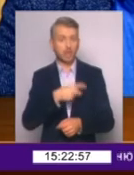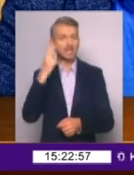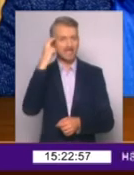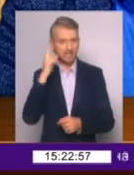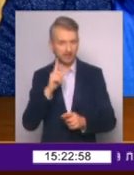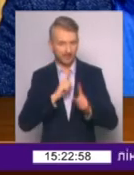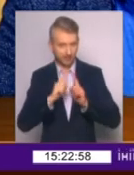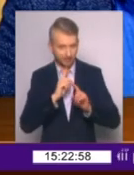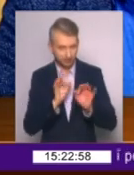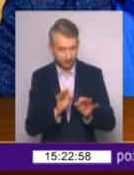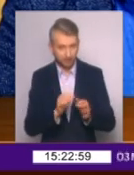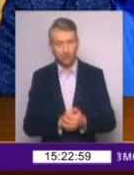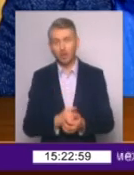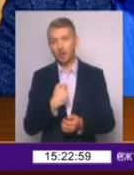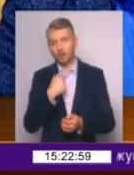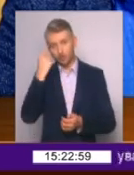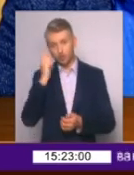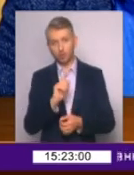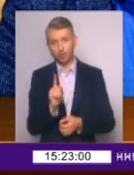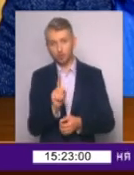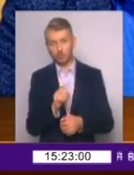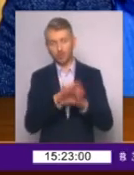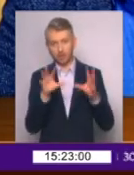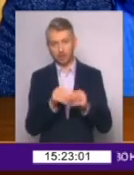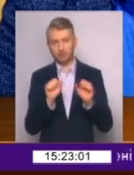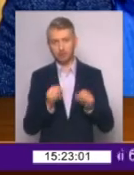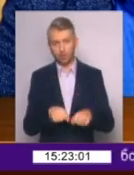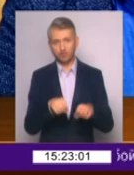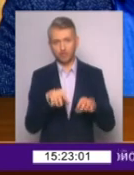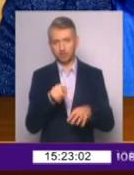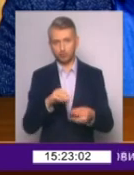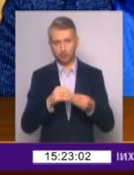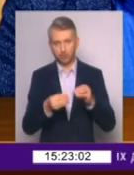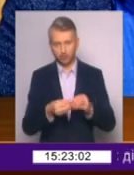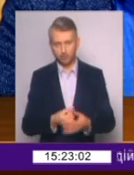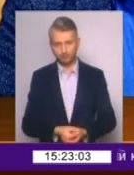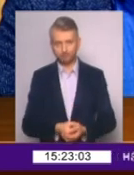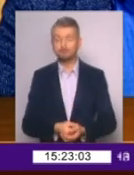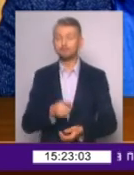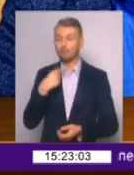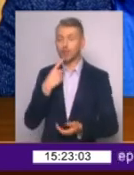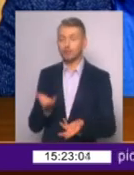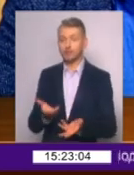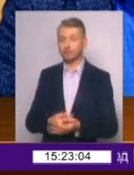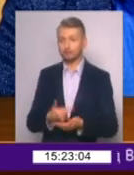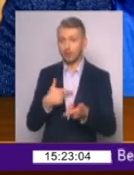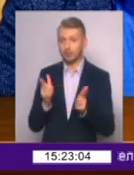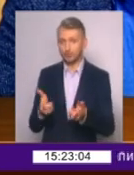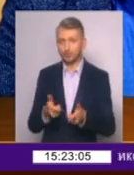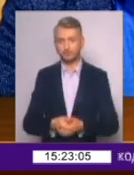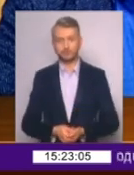Київради, то я думаю, що взагалі можемо вирішити цю проблему. Кажіть, так, погоджуюся, кажіть, будь ласка. У